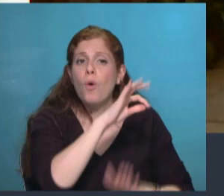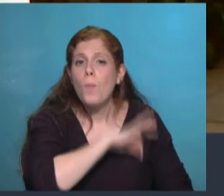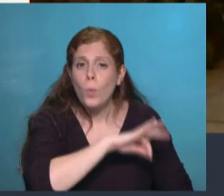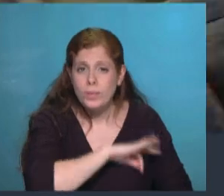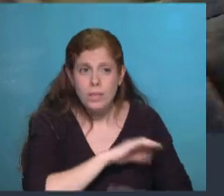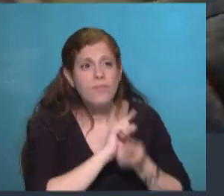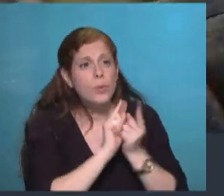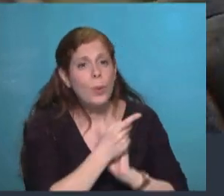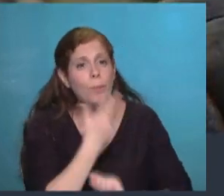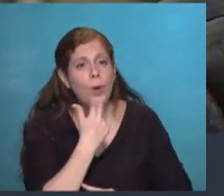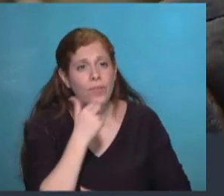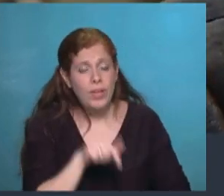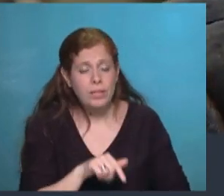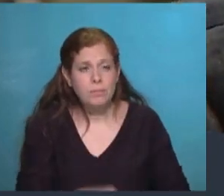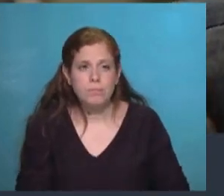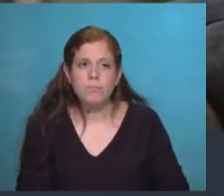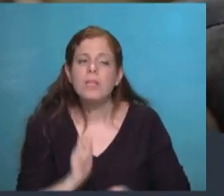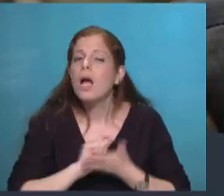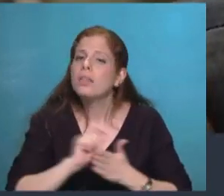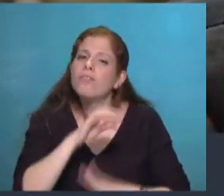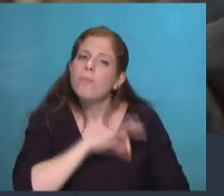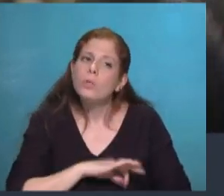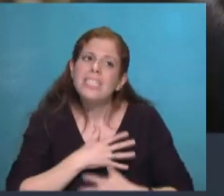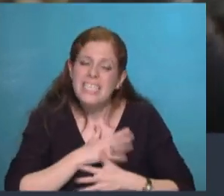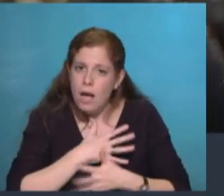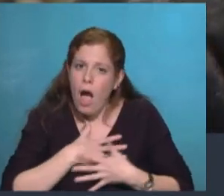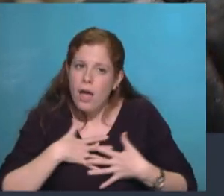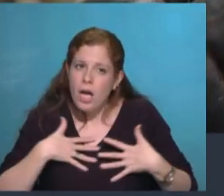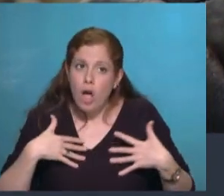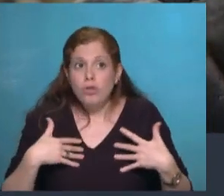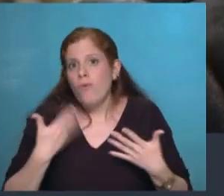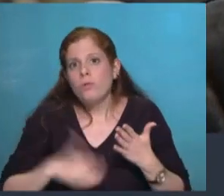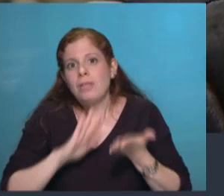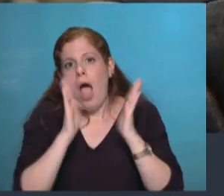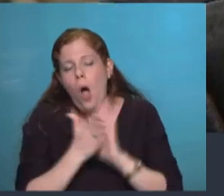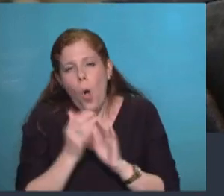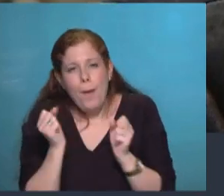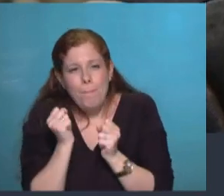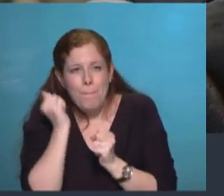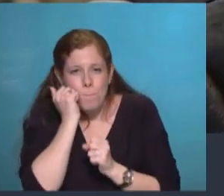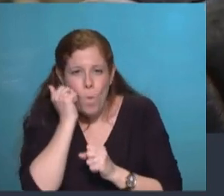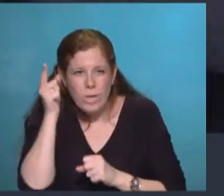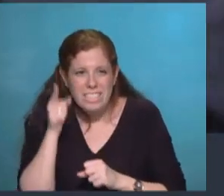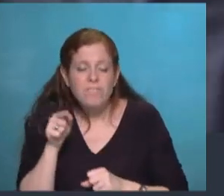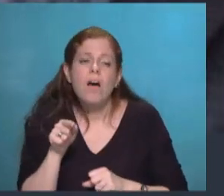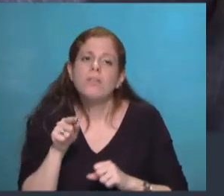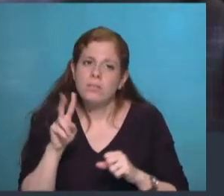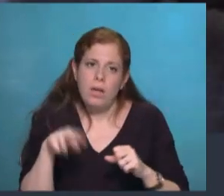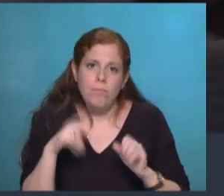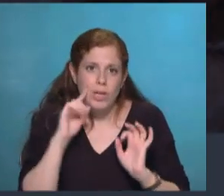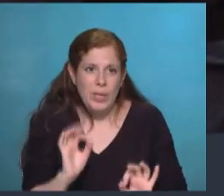תורגמו לעברית. כתבתי את זה ברוסית כי כך הרגשתי, וחוץ מזה הכל מתרחש במוסקווה, זה היה גם הגיוני.